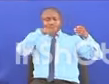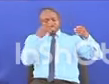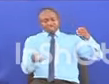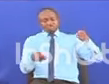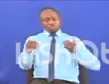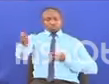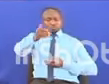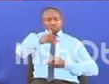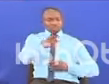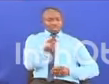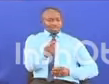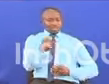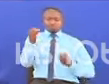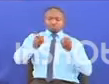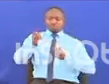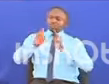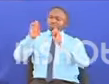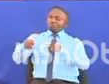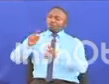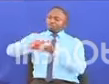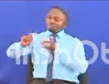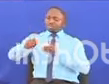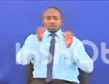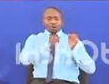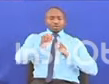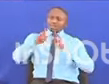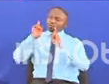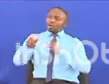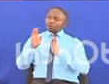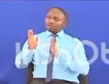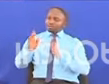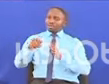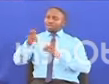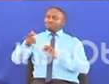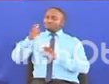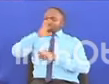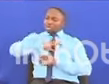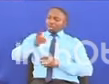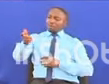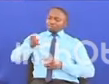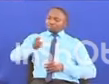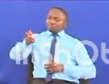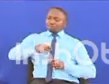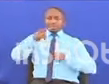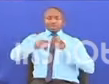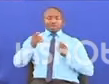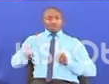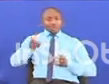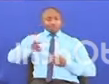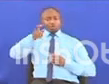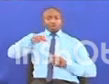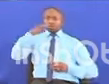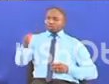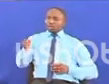fedha. Bado mkurugenzi yuko ofisini, bado watendaji wako ofisini, wanalipwa mshahara, miradi ya maendeleo, Watanzania wajitolee,